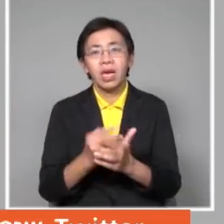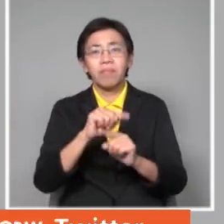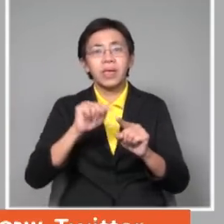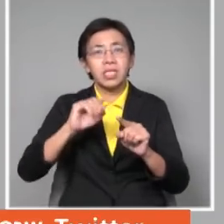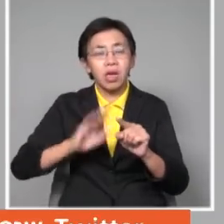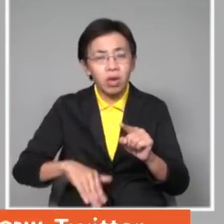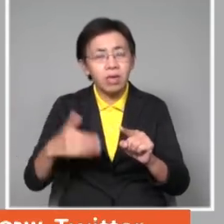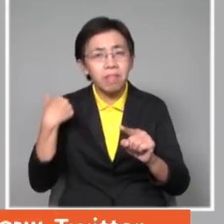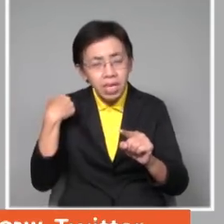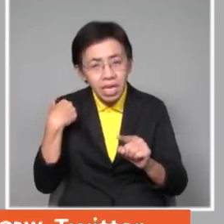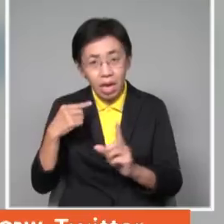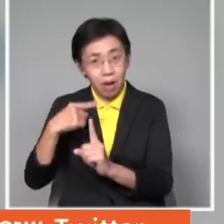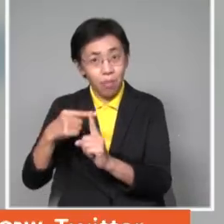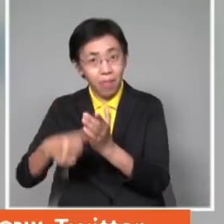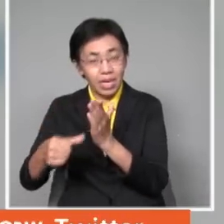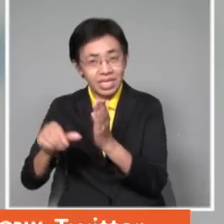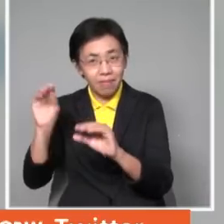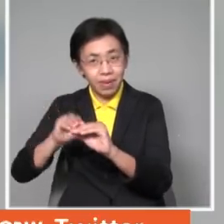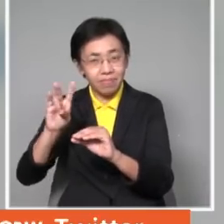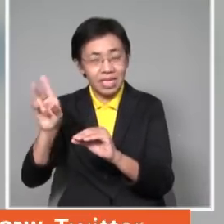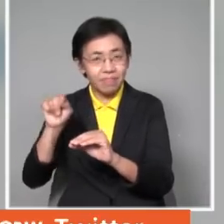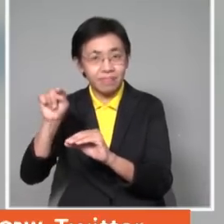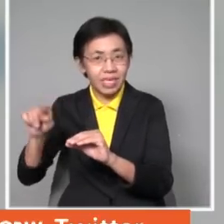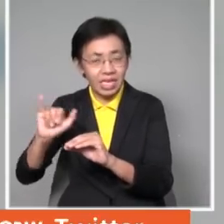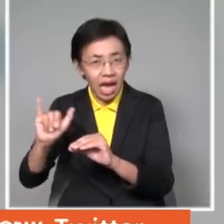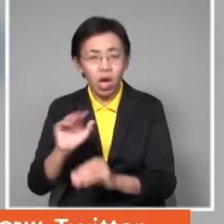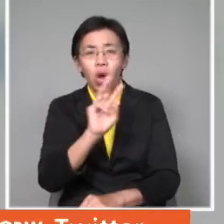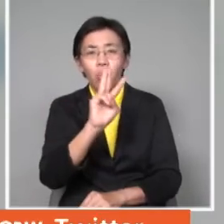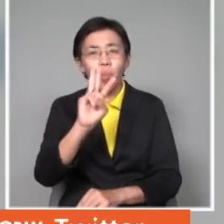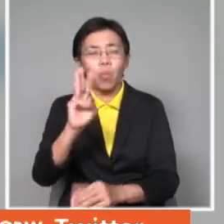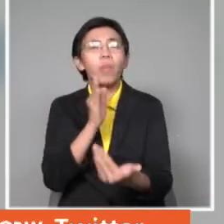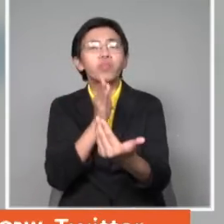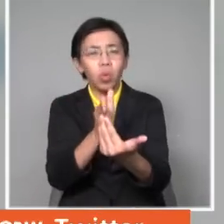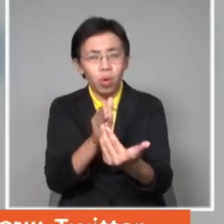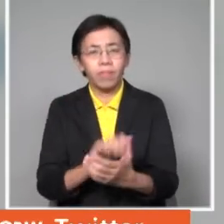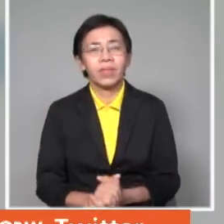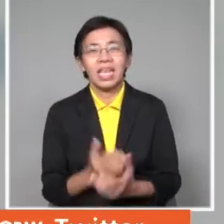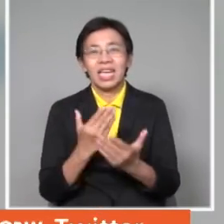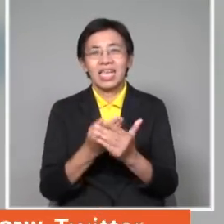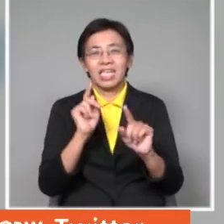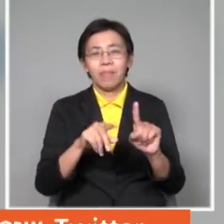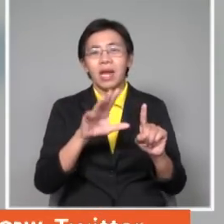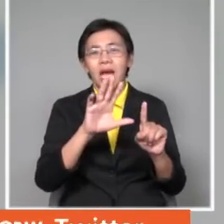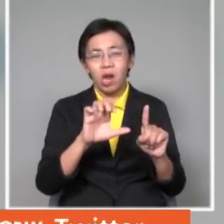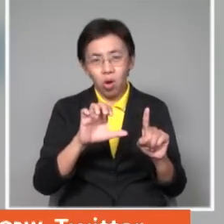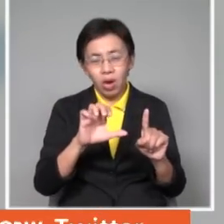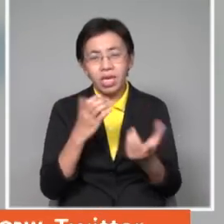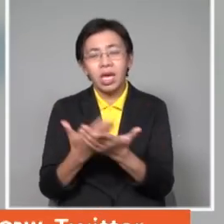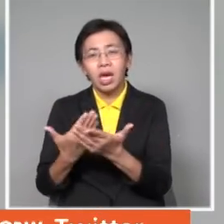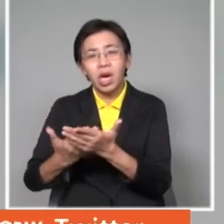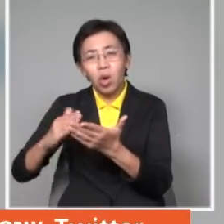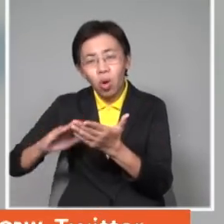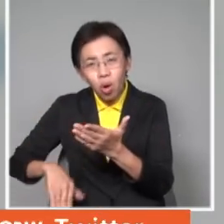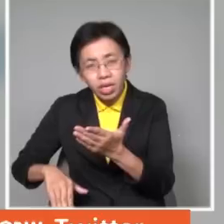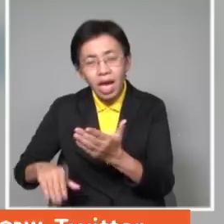กแวตนะคะก็มีเหมือนกันเป็นการจองผ่านเว็บไซต์ของที่พักโดยตรงค่ะจาก 1,500 บาทได้ราคา